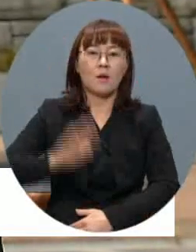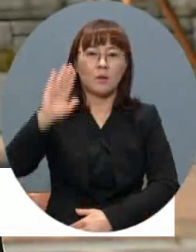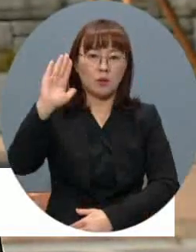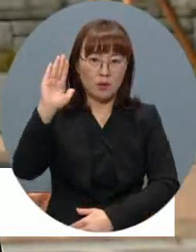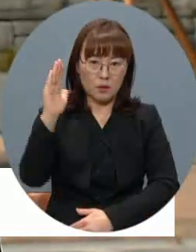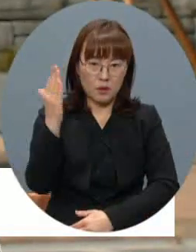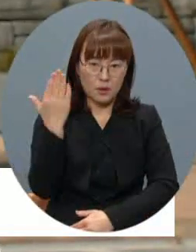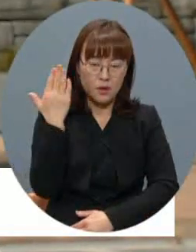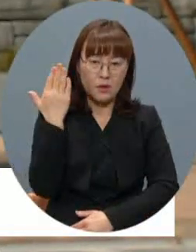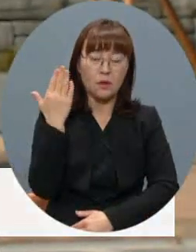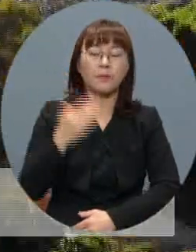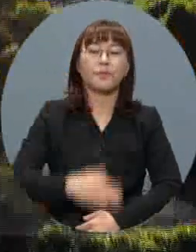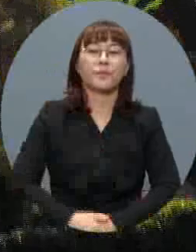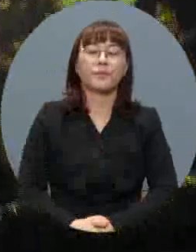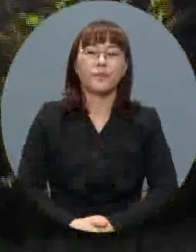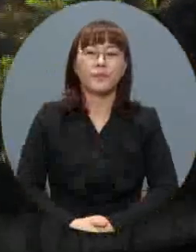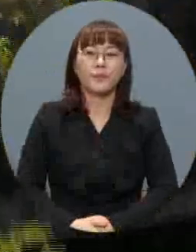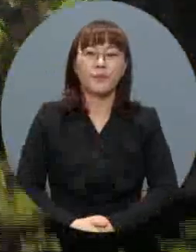새롭게 가지지 않겠나.